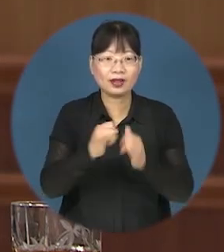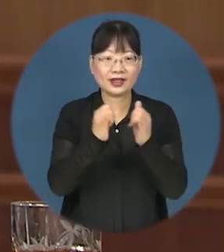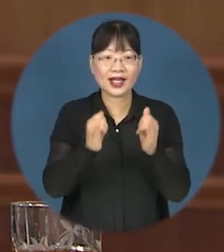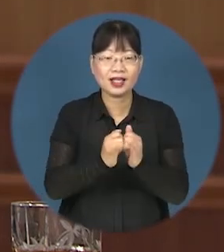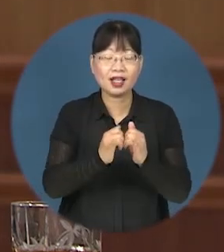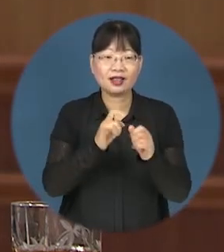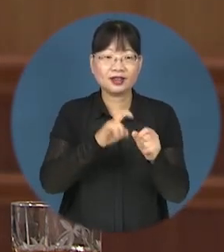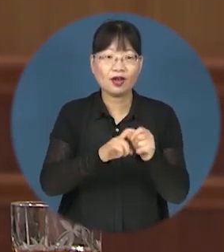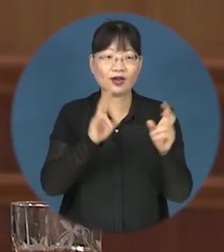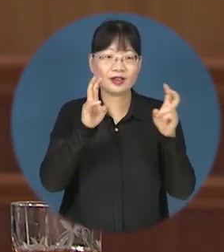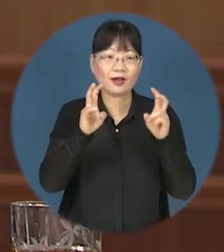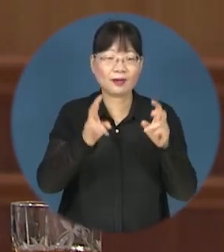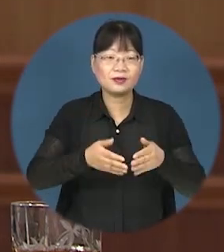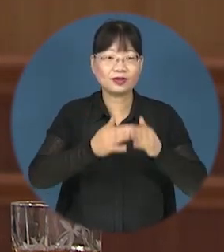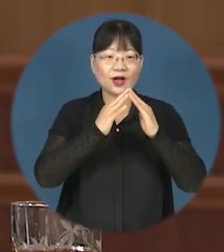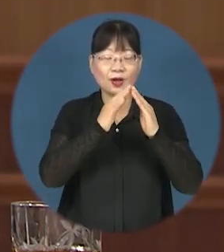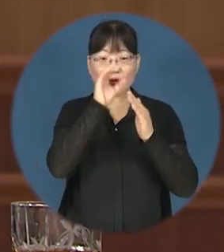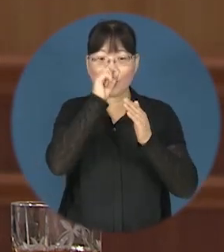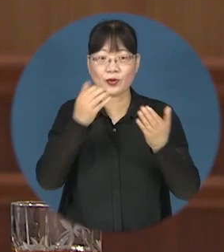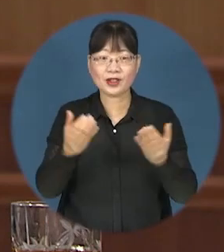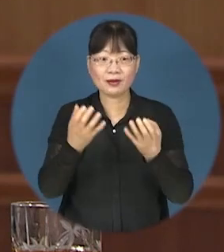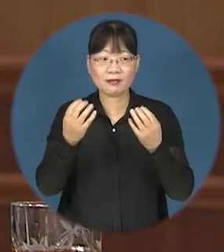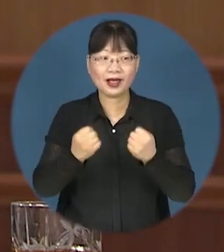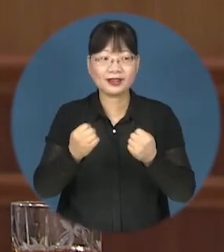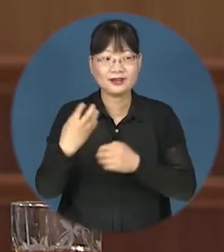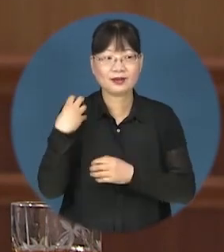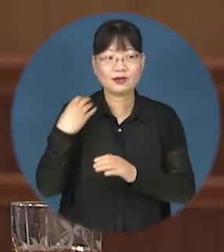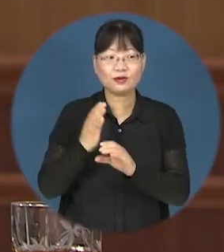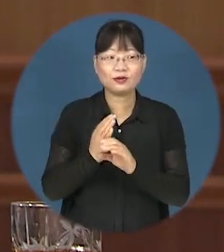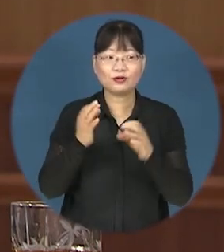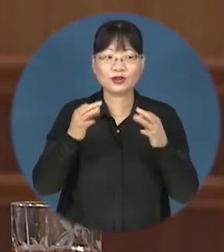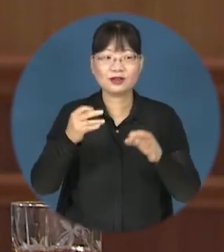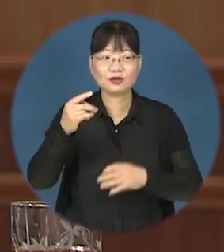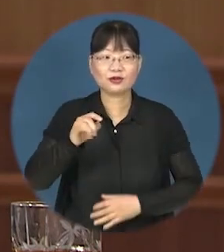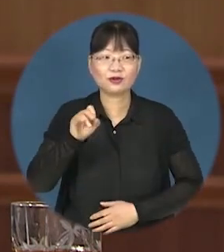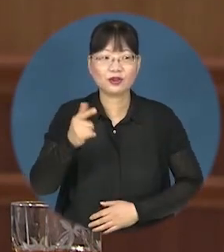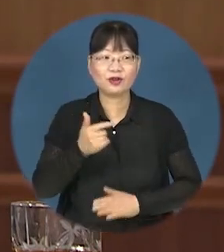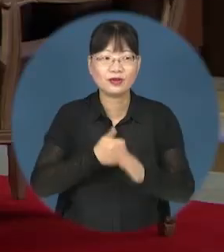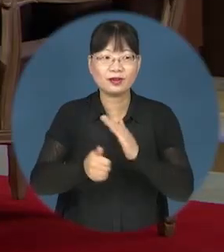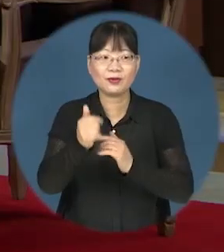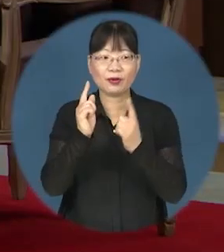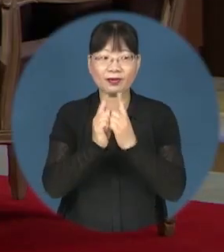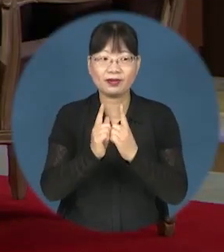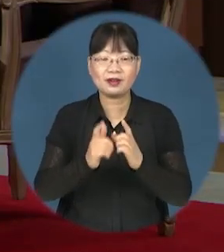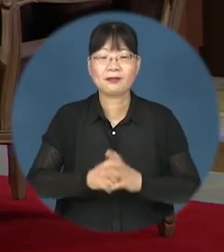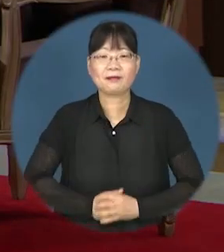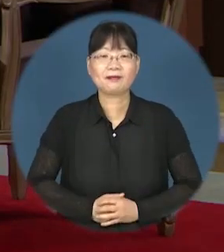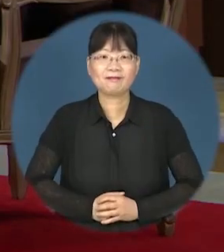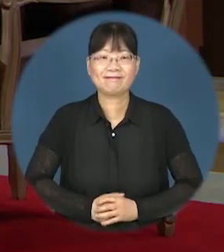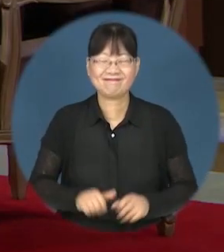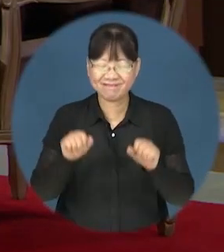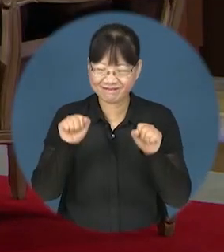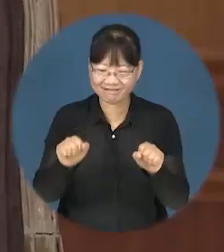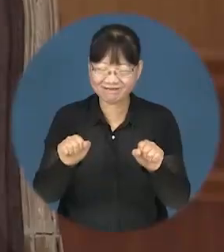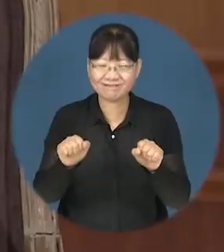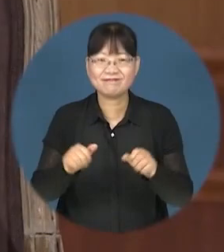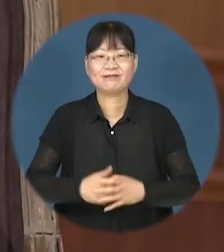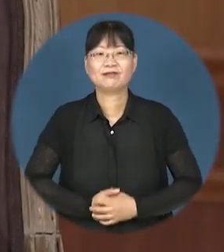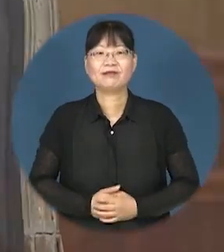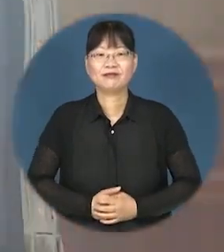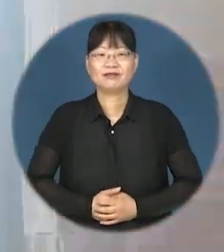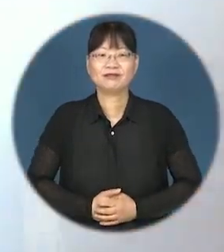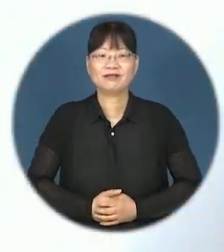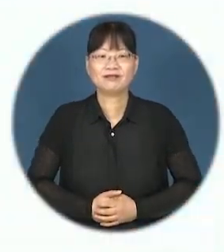만들어서 좋은 일도 많이 하고 계신 나는데요 김두연 대표를 만나보겠습니다 포스 오십시오 안녕하세요 4